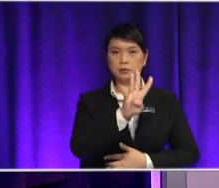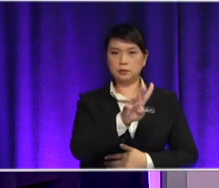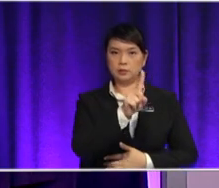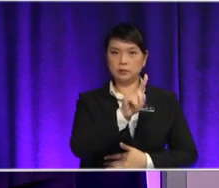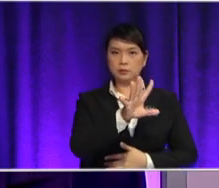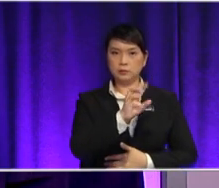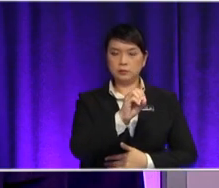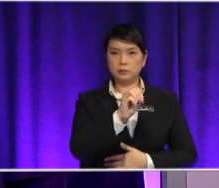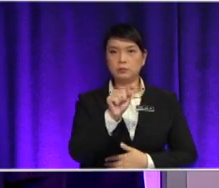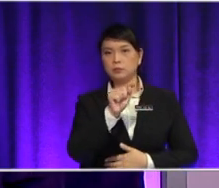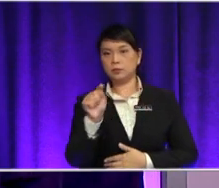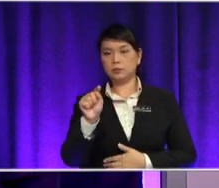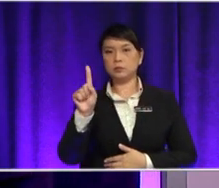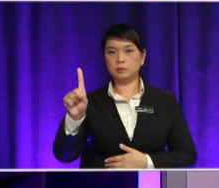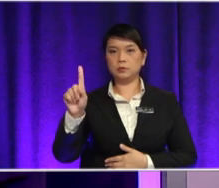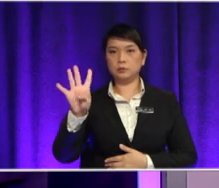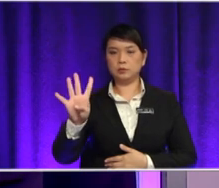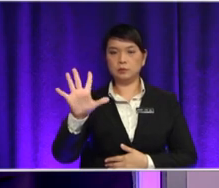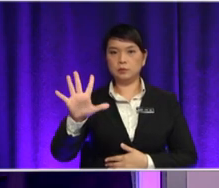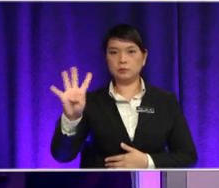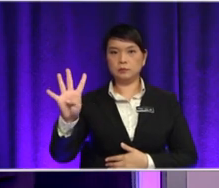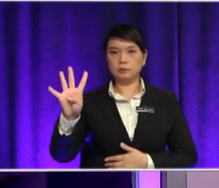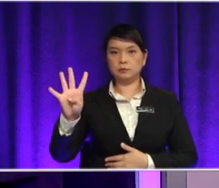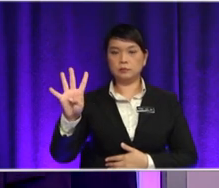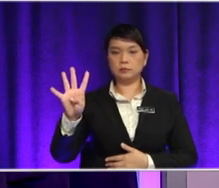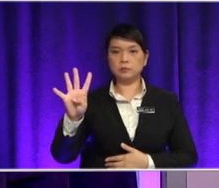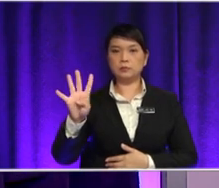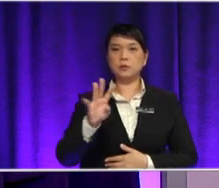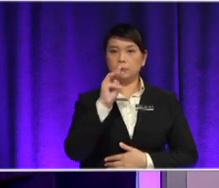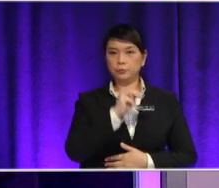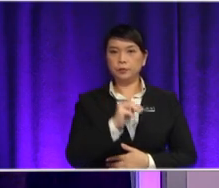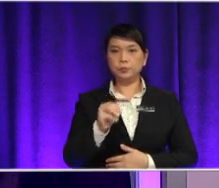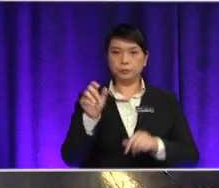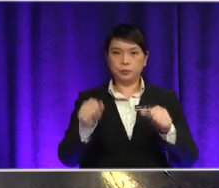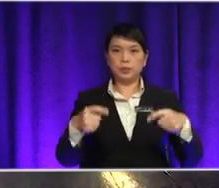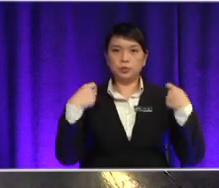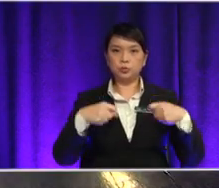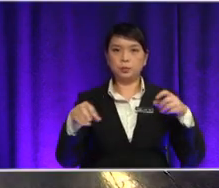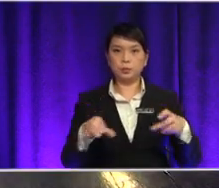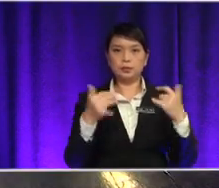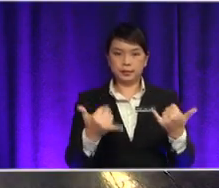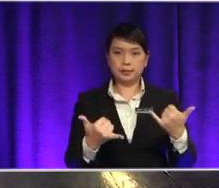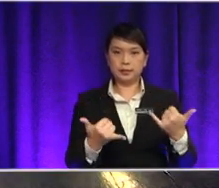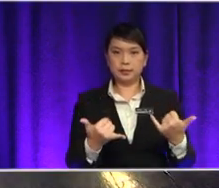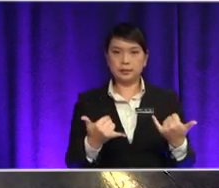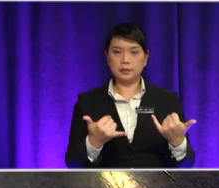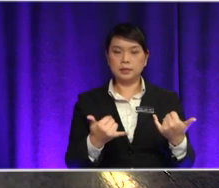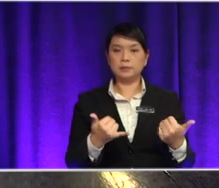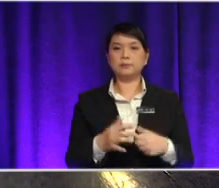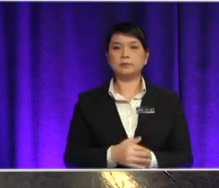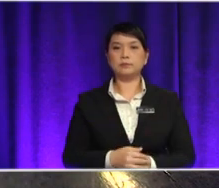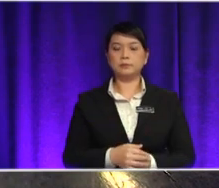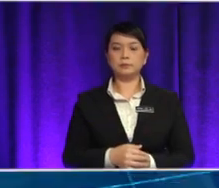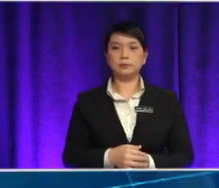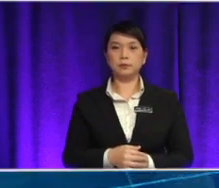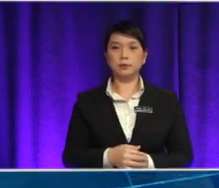dan 154. Dan murid boleh cuba buat sekarang. Boleh tak murid saya cuba buat dan tulis saiz